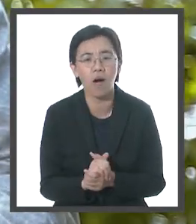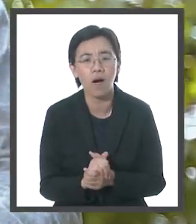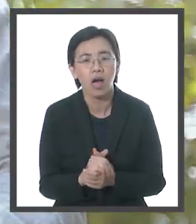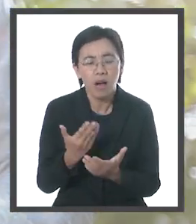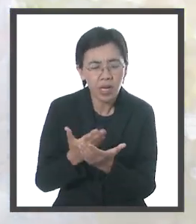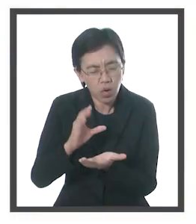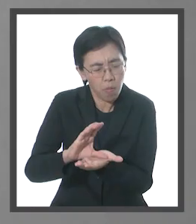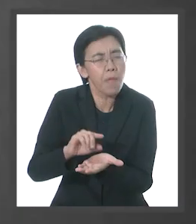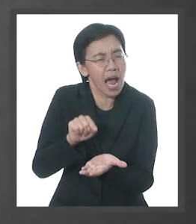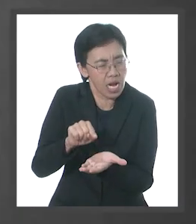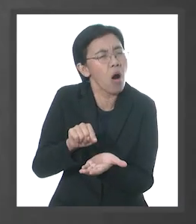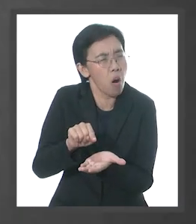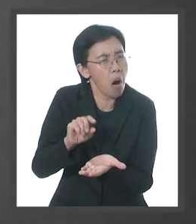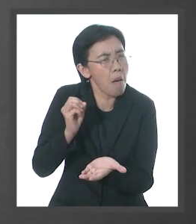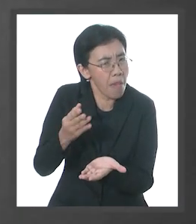บประมาณและมหาศาล